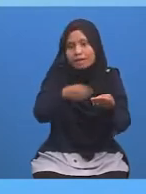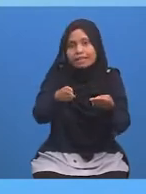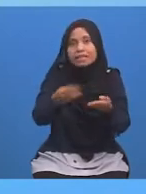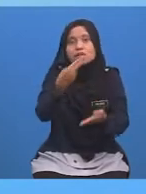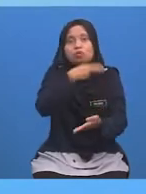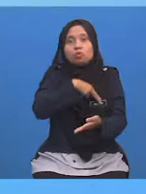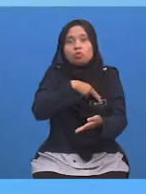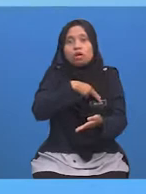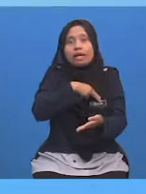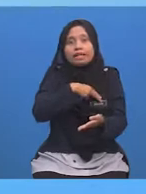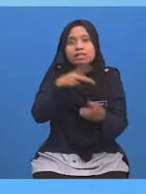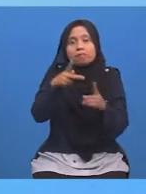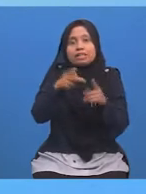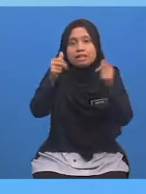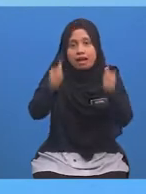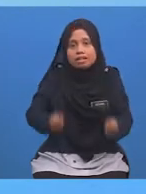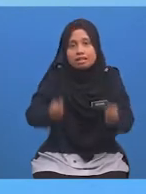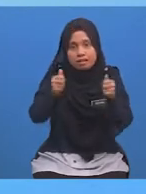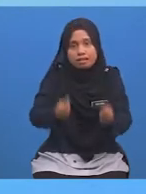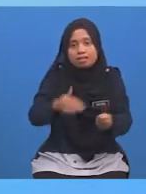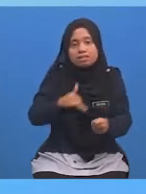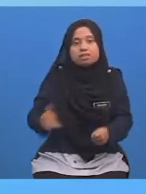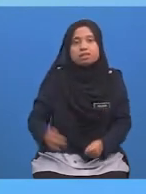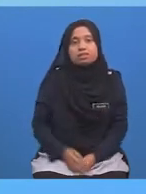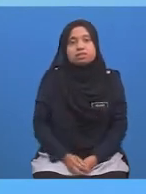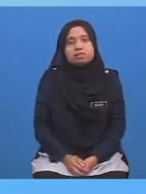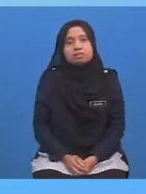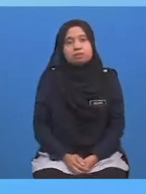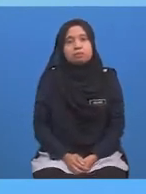koperasi kepada ahli-ahlinya.